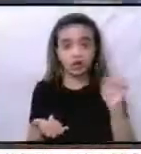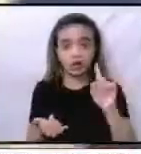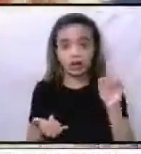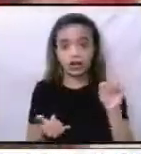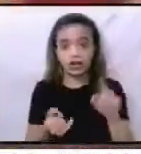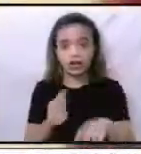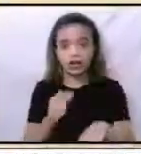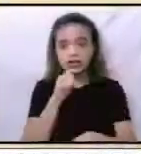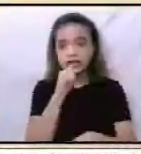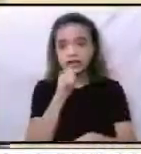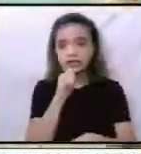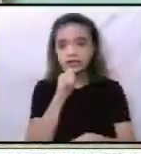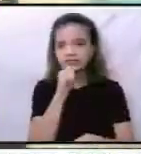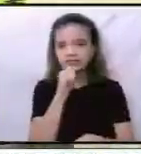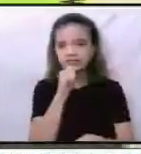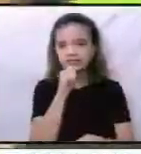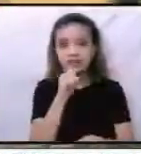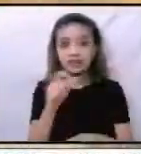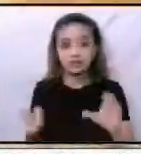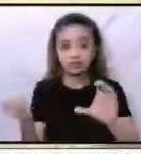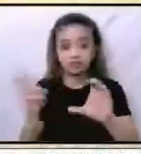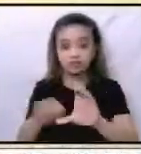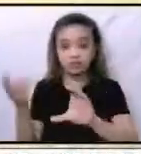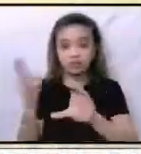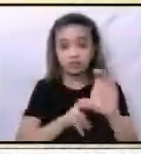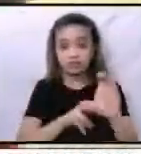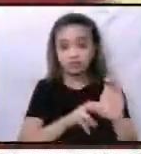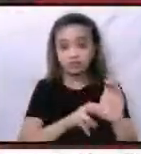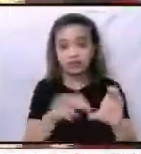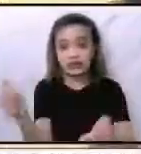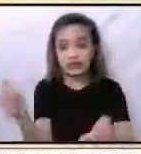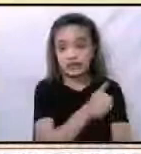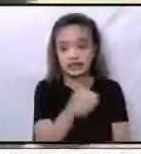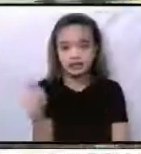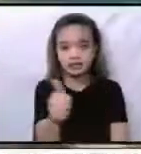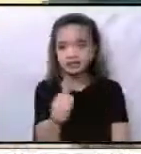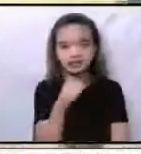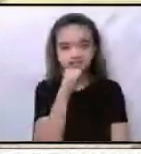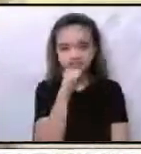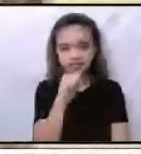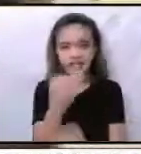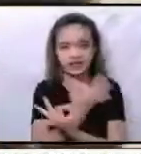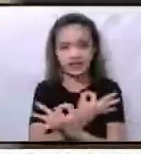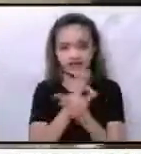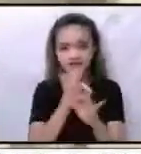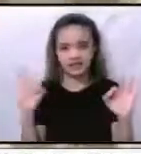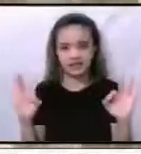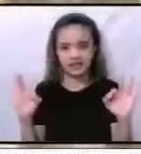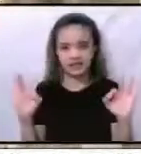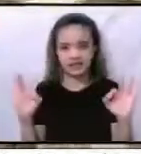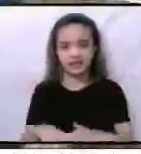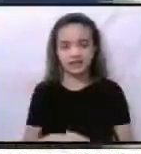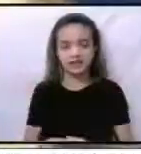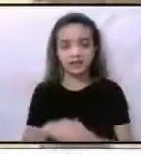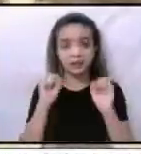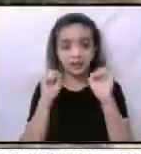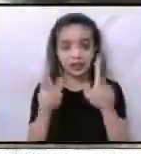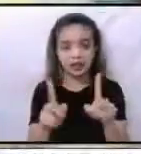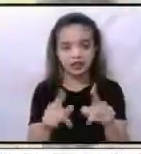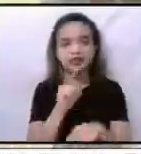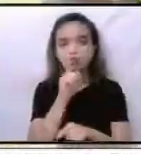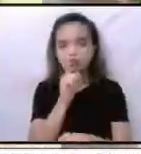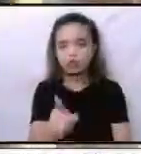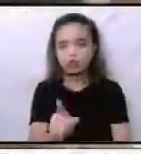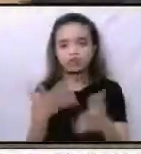ang sakay sa mga pampublikong transportasyon sa iba't ibang parte dito sa Pilipinas. Kasi po, official nang inanunsyo ng